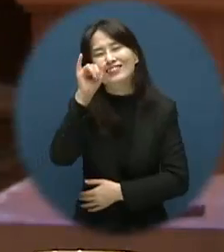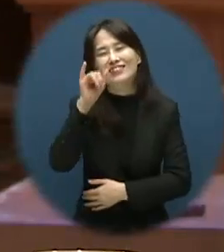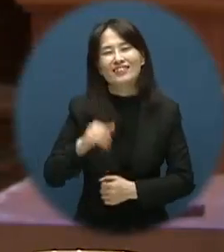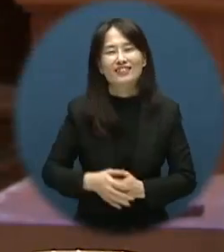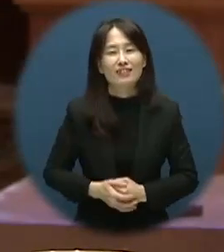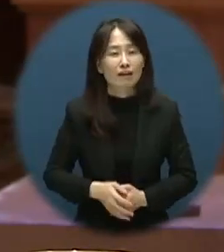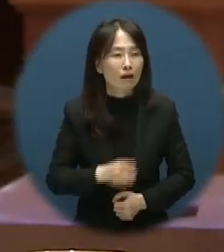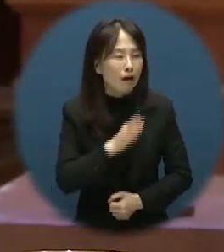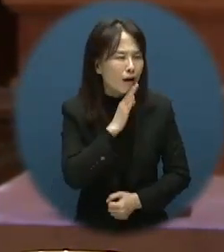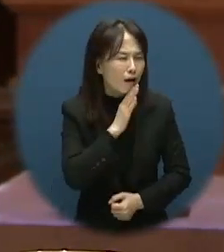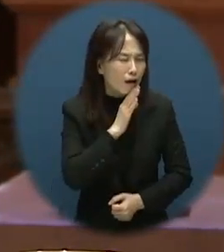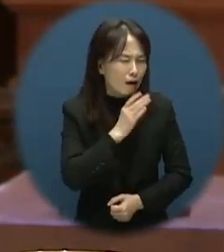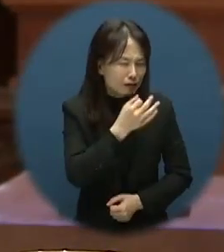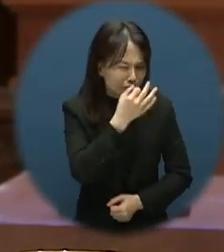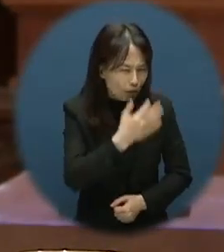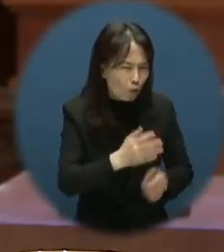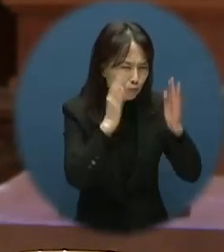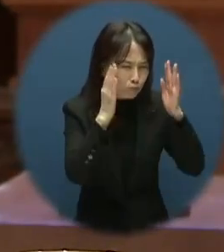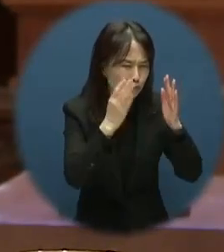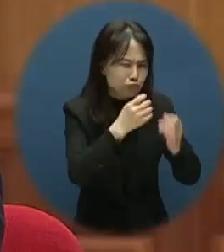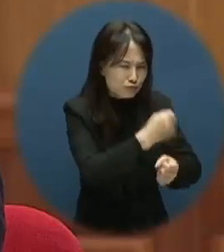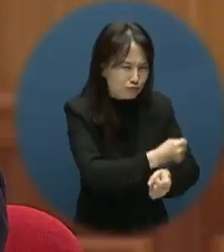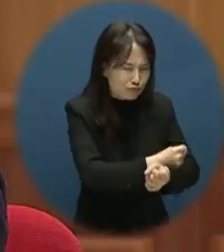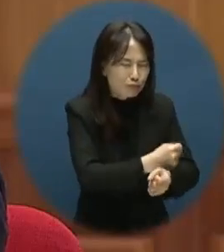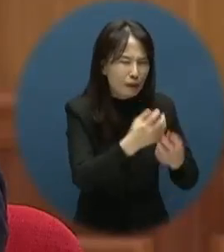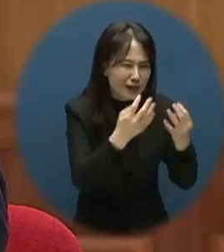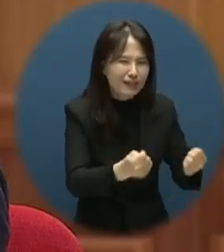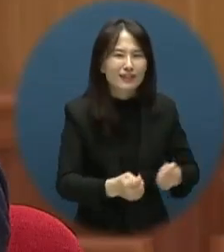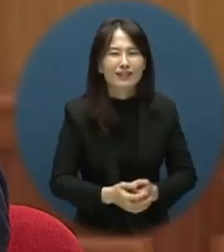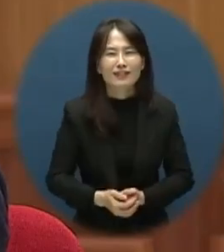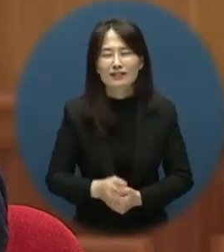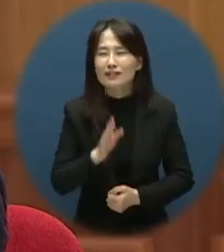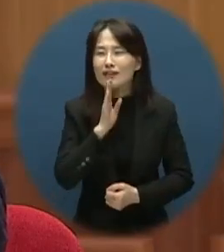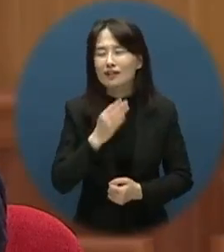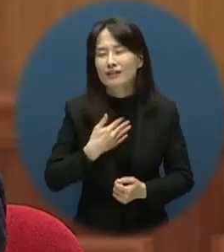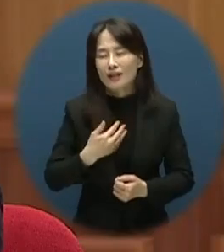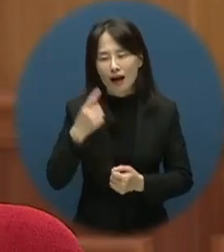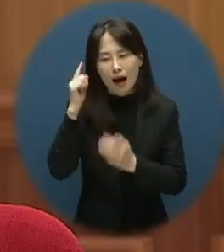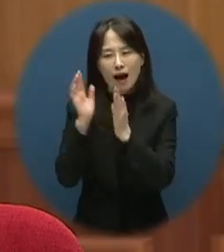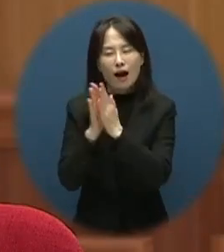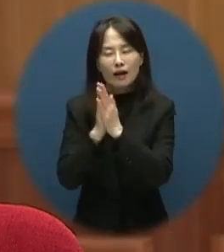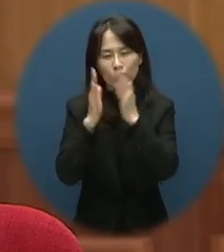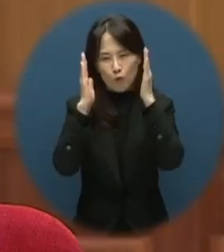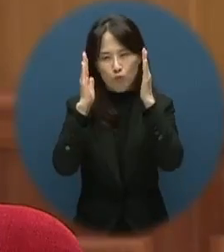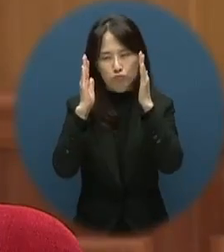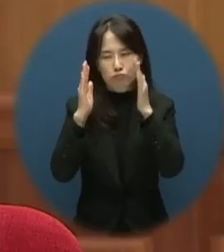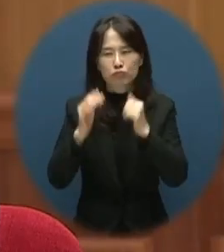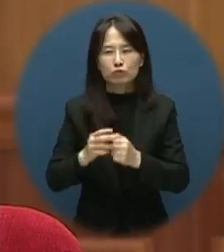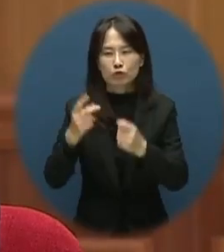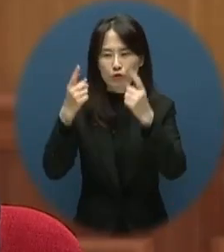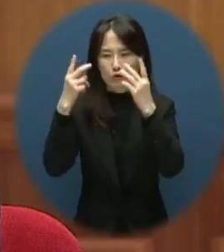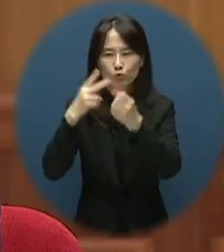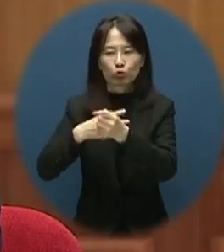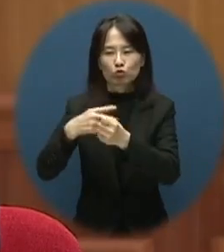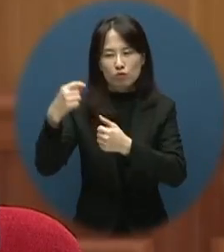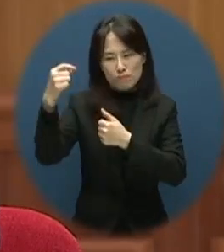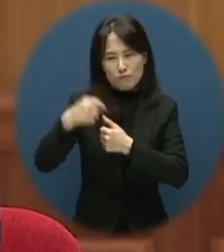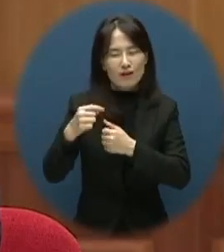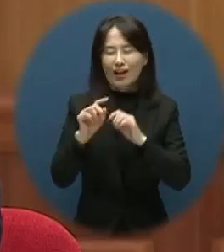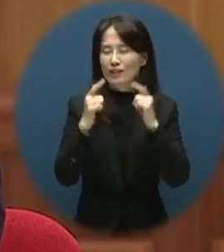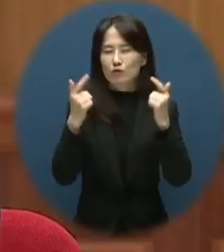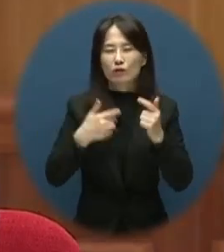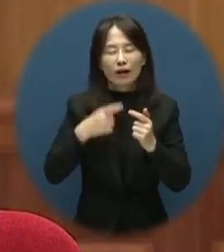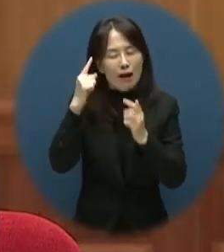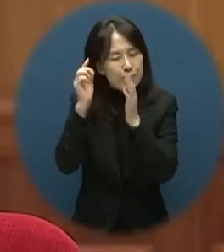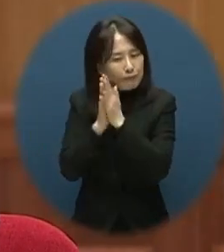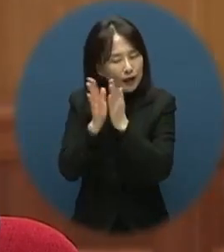정말 고생스러우셨겠어요. 이거는 방학 때 제 스스로 하는 공부예요. 동의보감 이